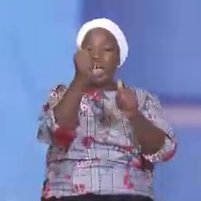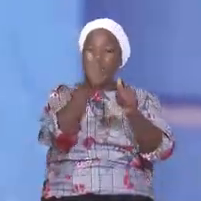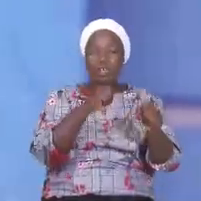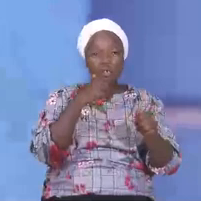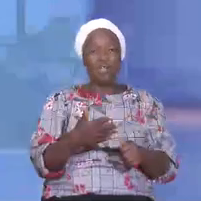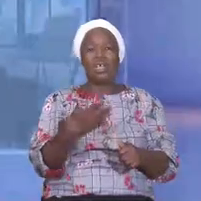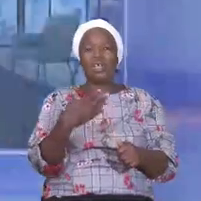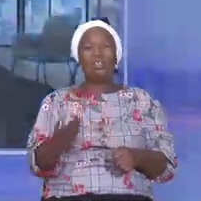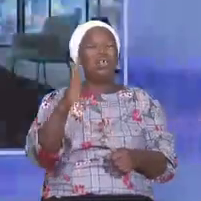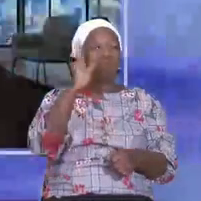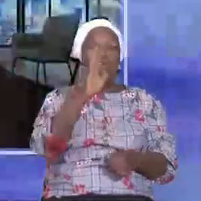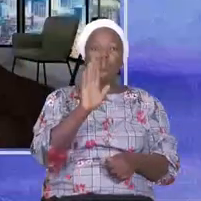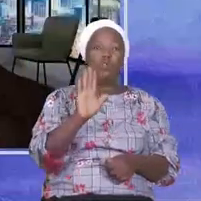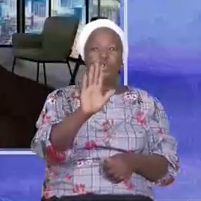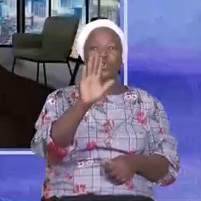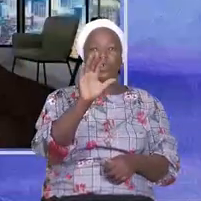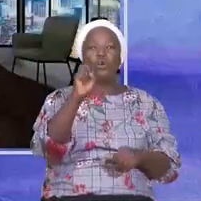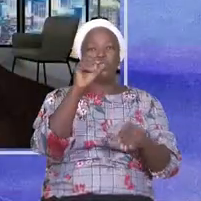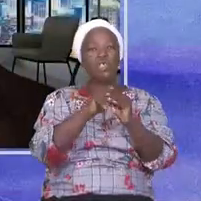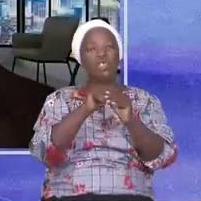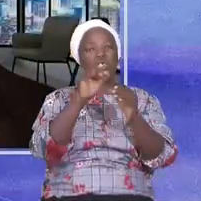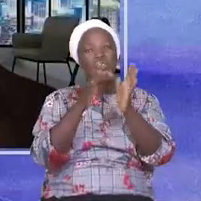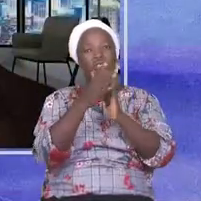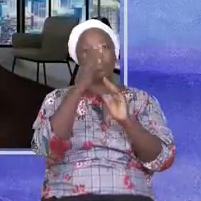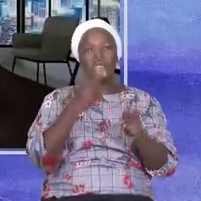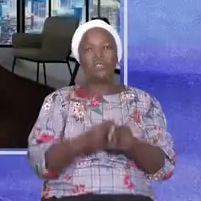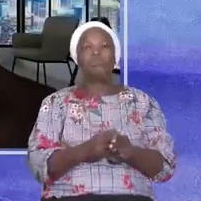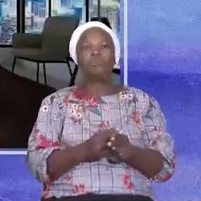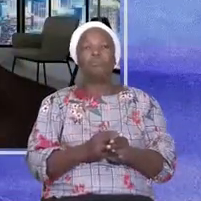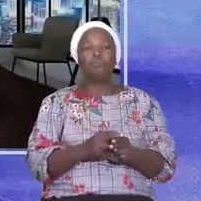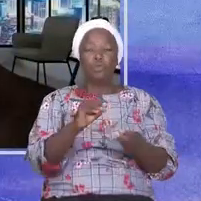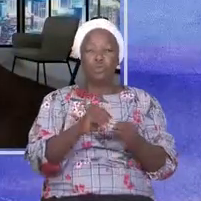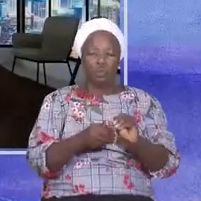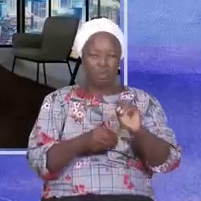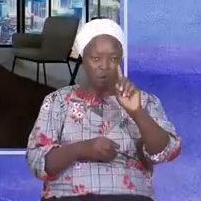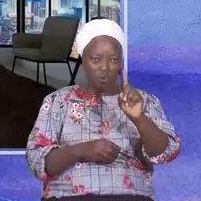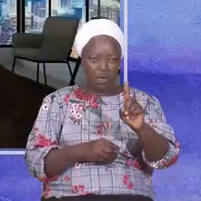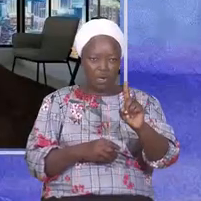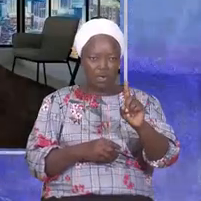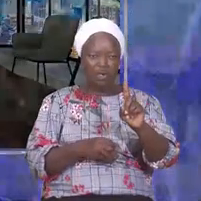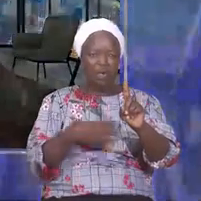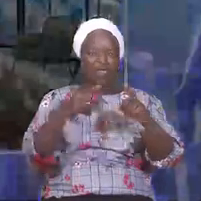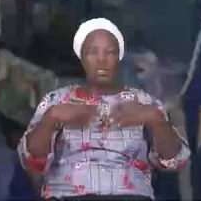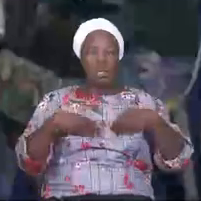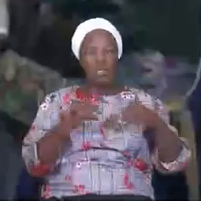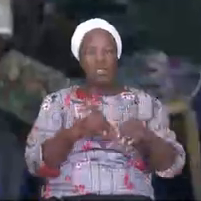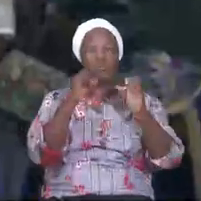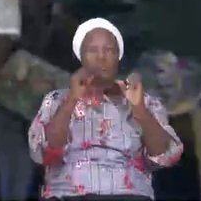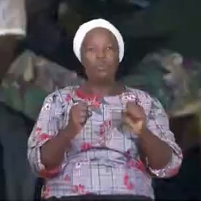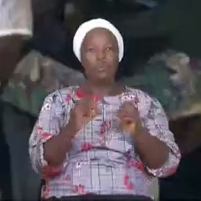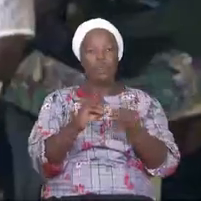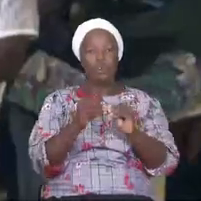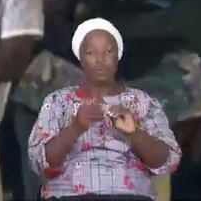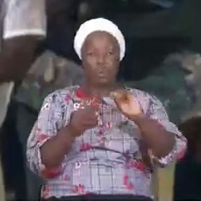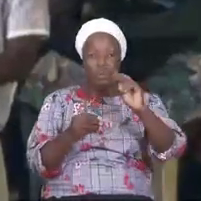avoir, ce que vous demandez, tout sera à vous au nom de Jésus.